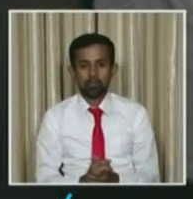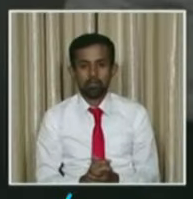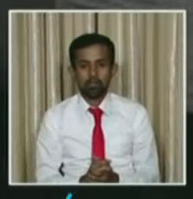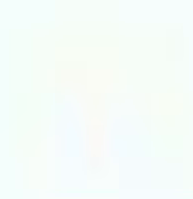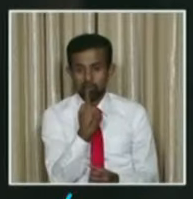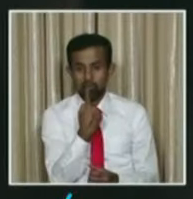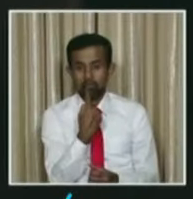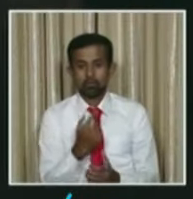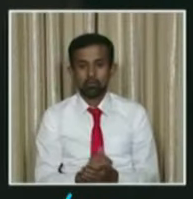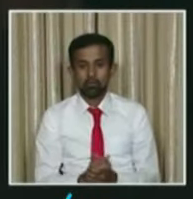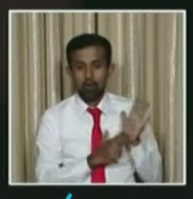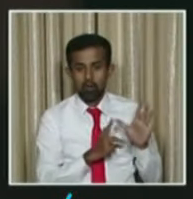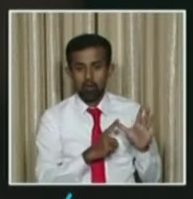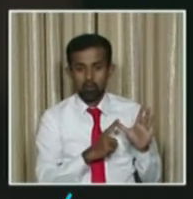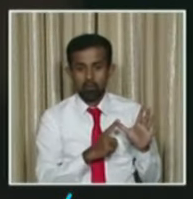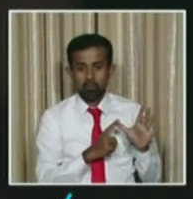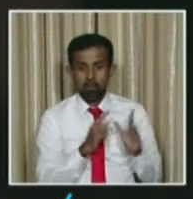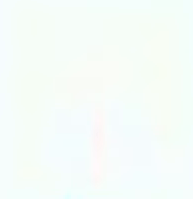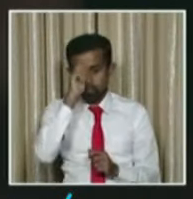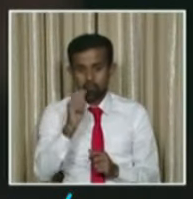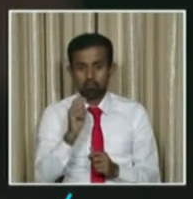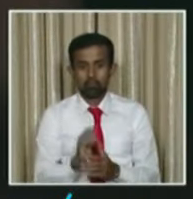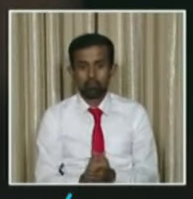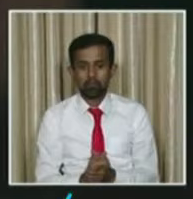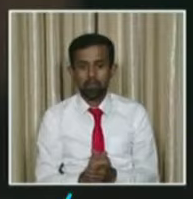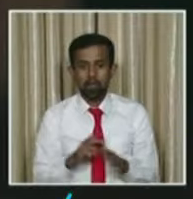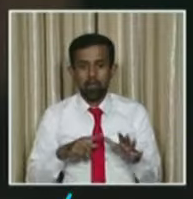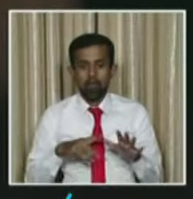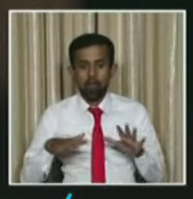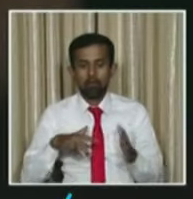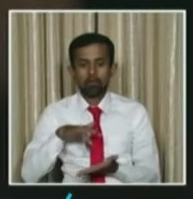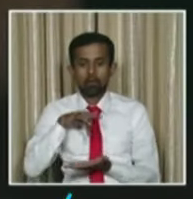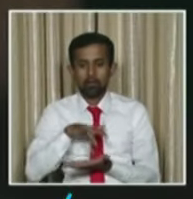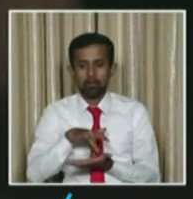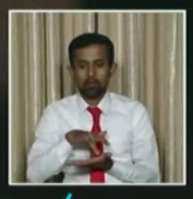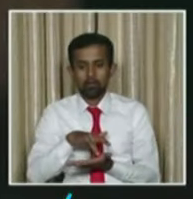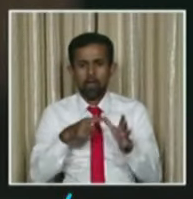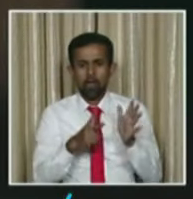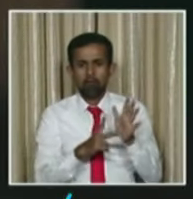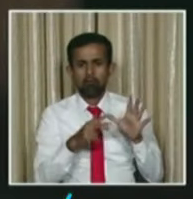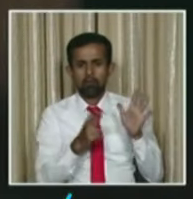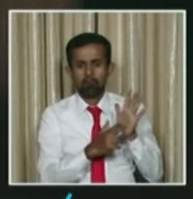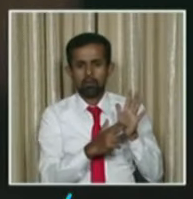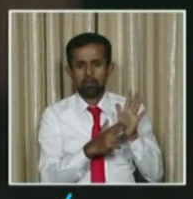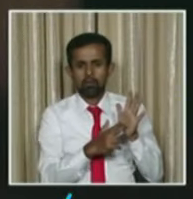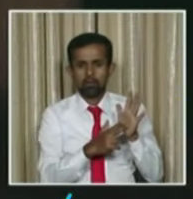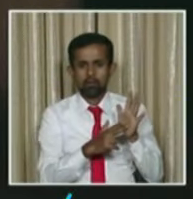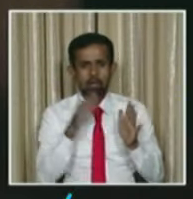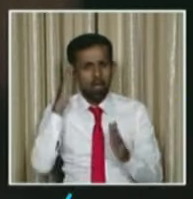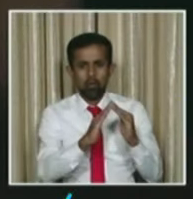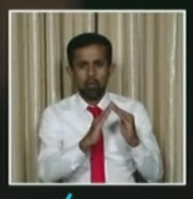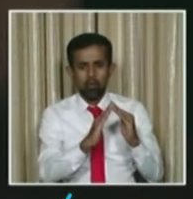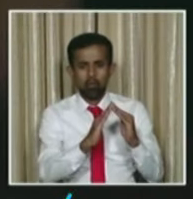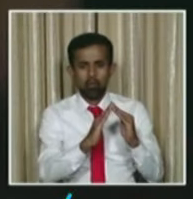යොමුකරලා තියෙනවා රෝහණ බණ්ඩාර මන්ත්‍රීතුමා අනුරාධපුර නගරයේ අවන්ති දේවී නමින් කාන්තා ළමා